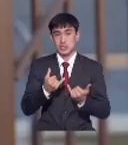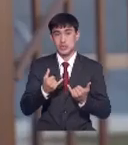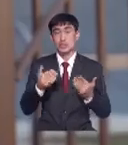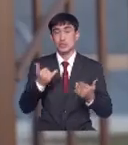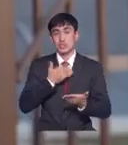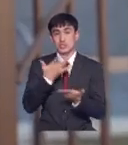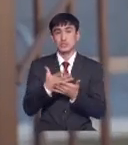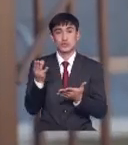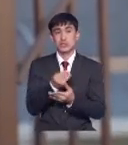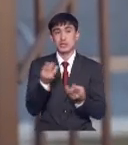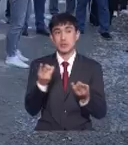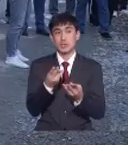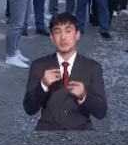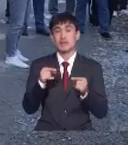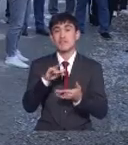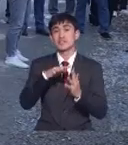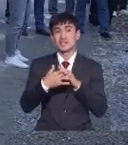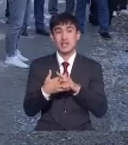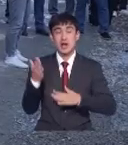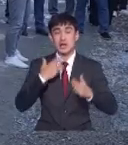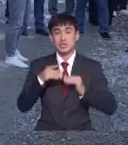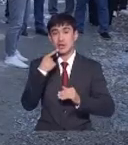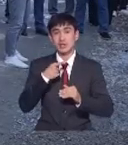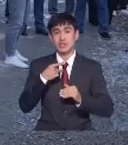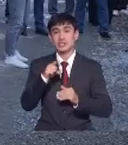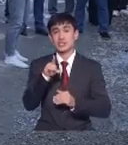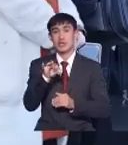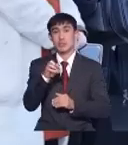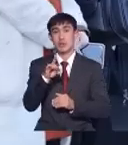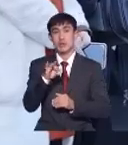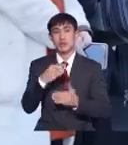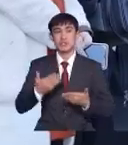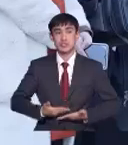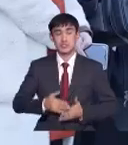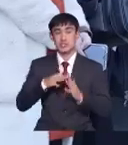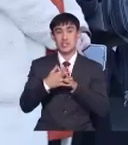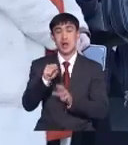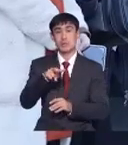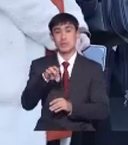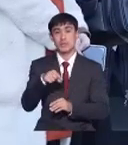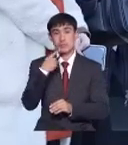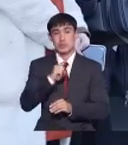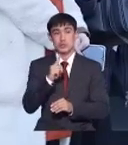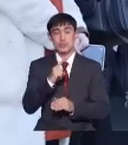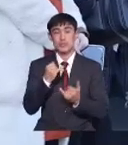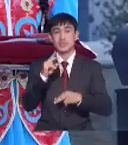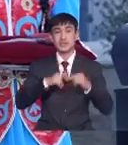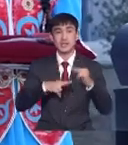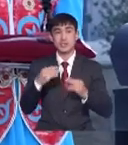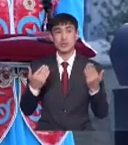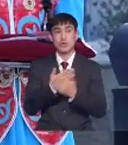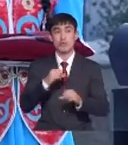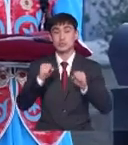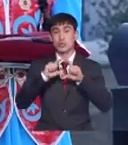же у нас есть все необходимое прямо в селе. С радостью отмечает Загиля Балабекова, жительница села Алмалы. Стоит отметить, что на строительство